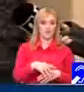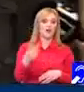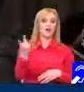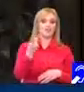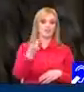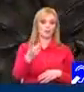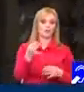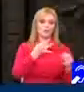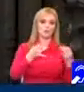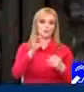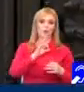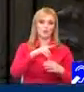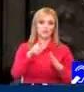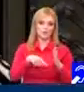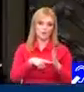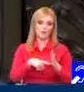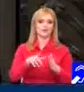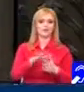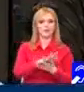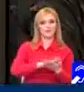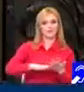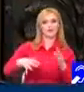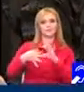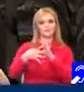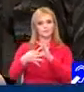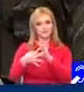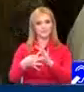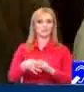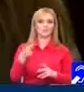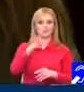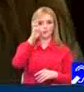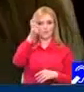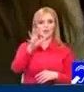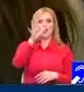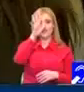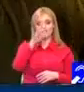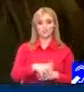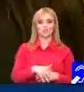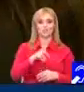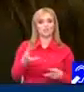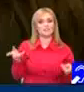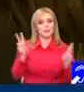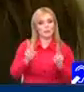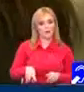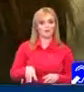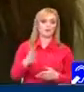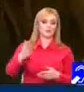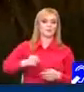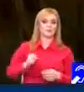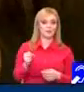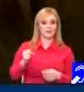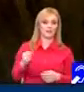guvern au abordat subiecte care formează parteneriatul strategic dintre cele două state, iar Chișinăul s-a angajat să rămână partenerul de